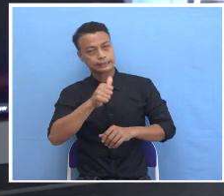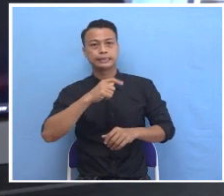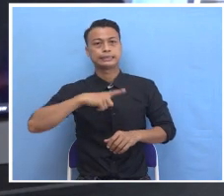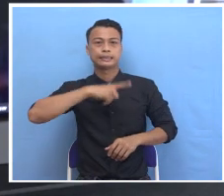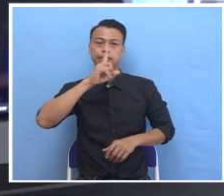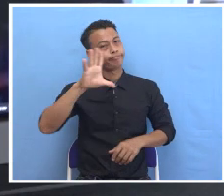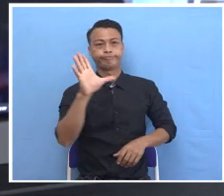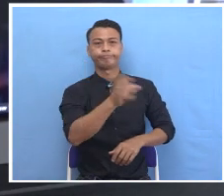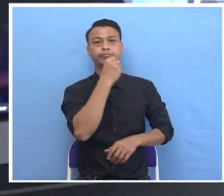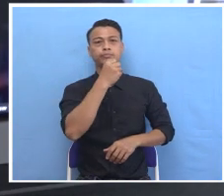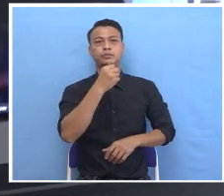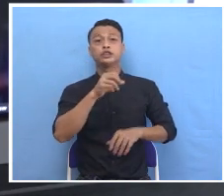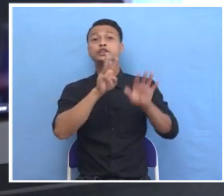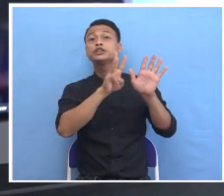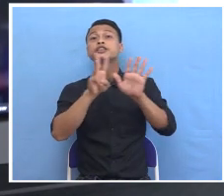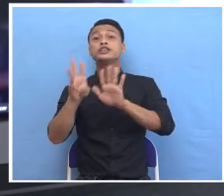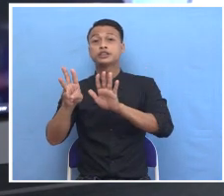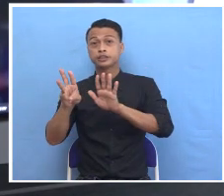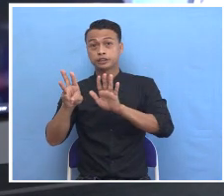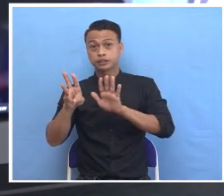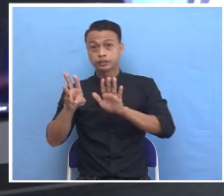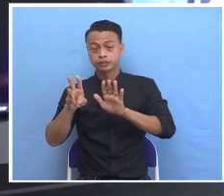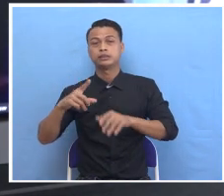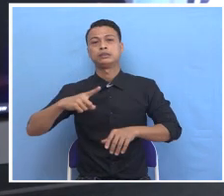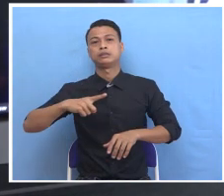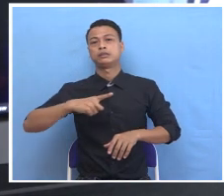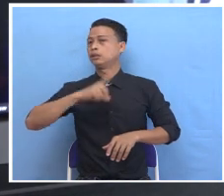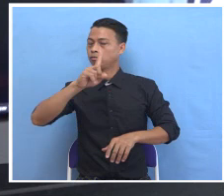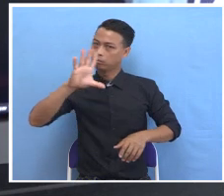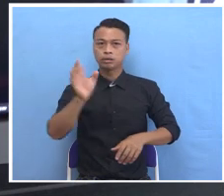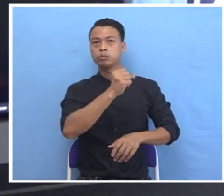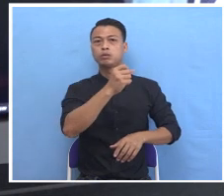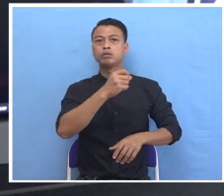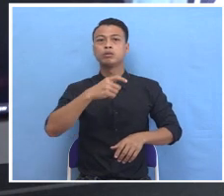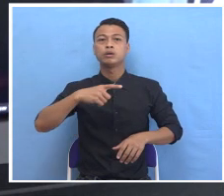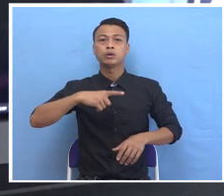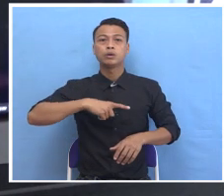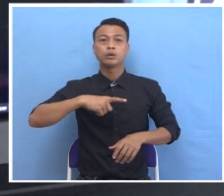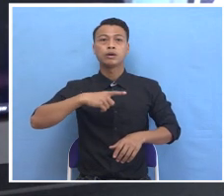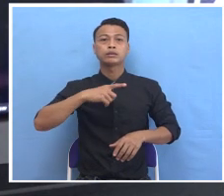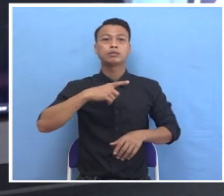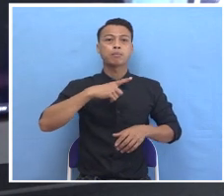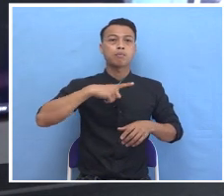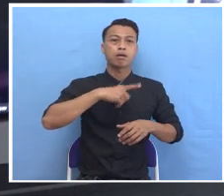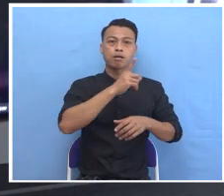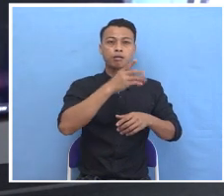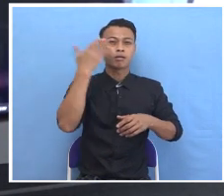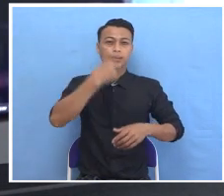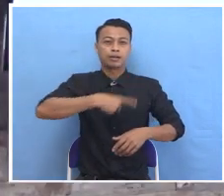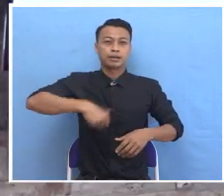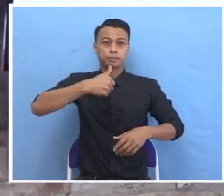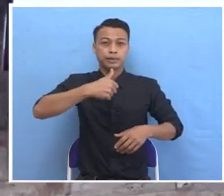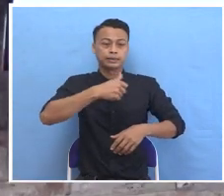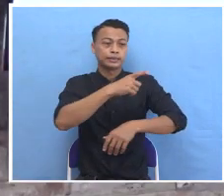88 ana thain na ja lo doctor mon mon ga bu jou so mon lu lwe bi a ra ga ro ana thain na lo pyo lo bi ya